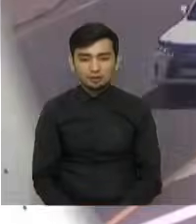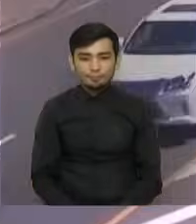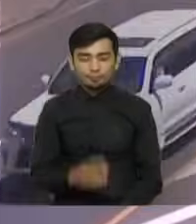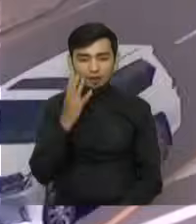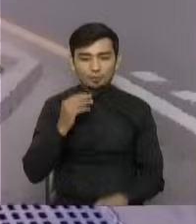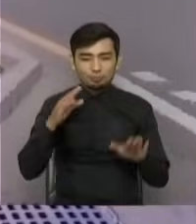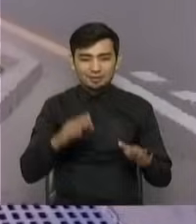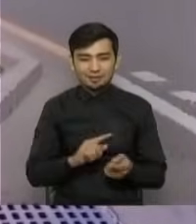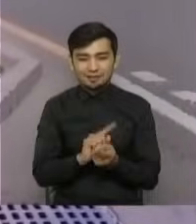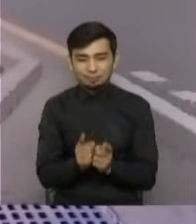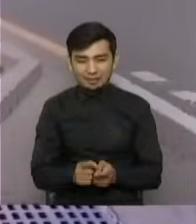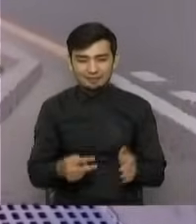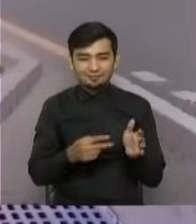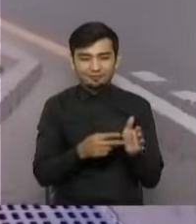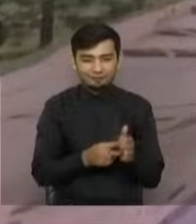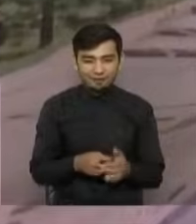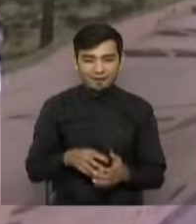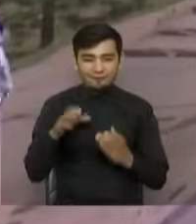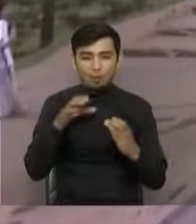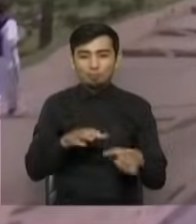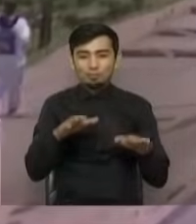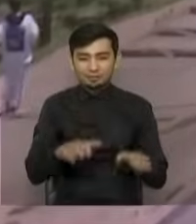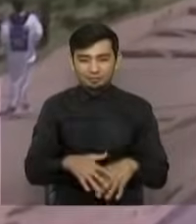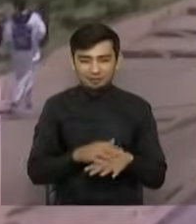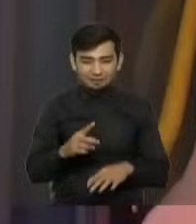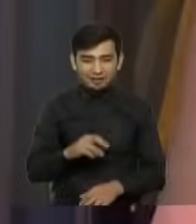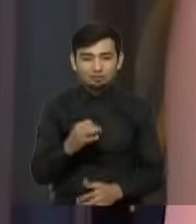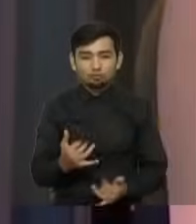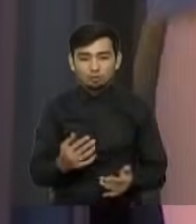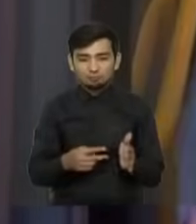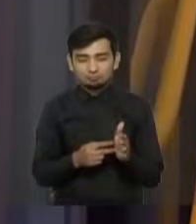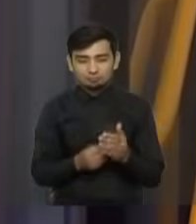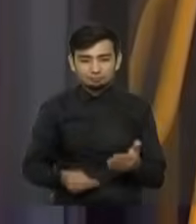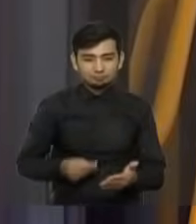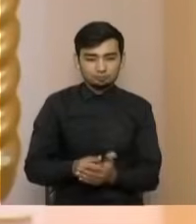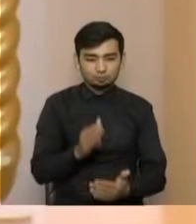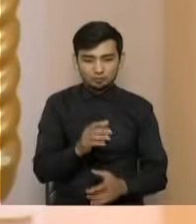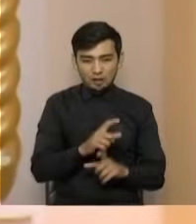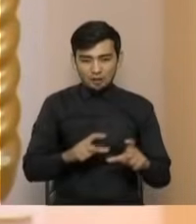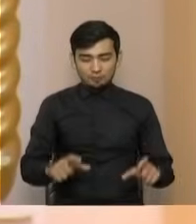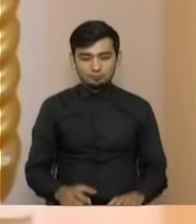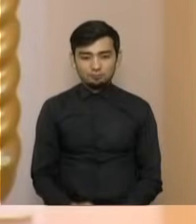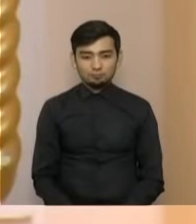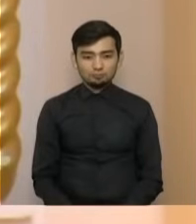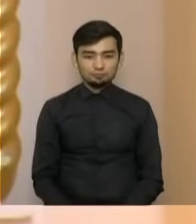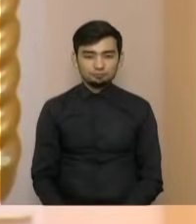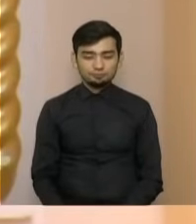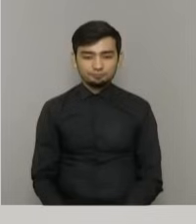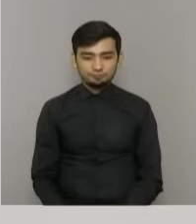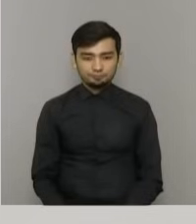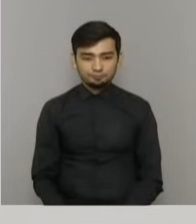в Алмааты изменилась стоимость проезда в общественном транспорте сколько теперь будут платить пассажиры мы увидим это в качестве